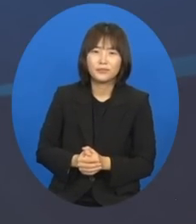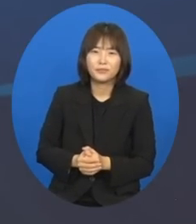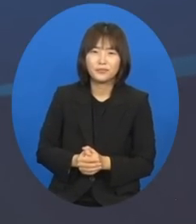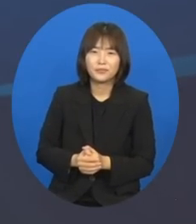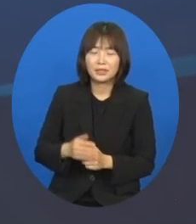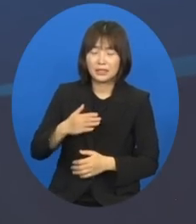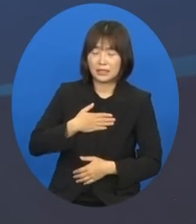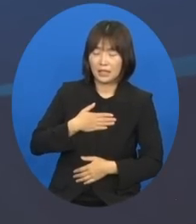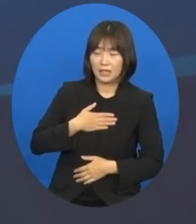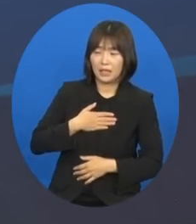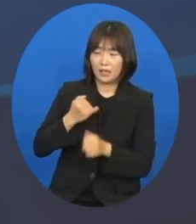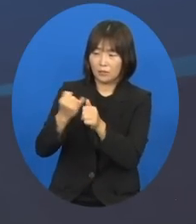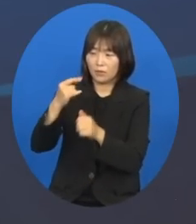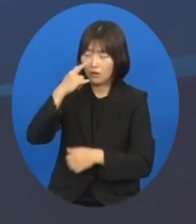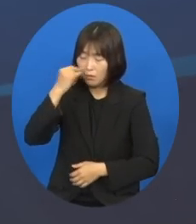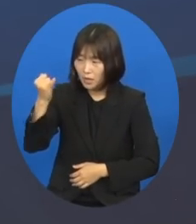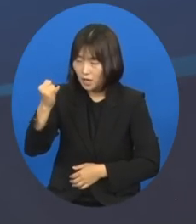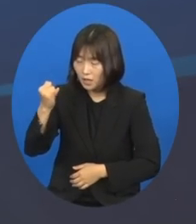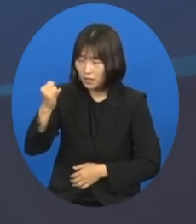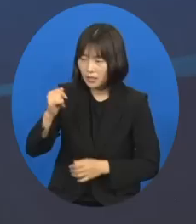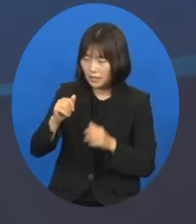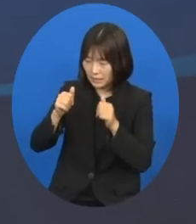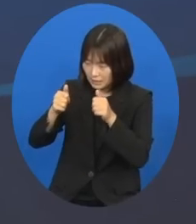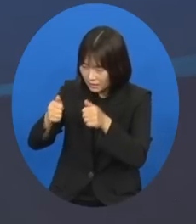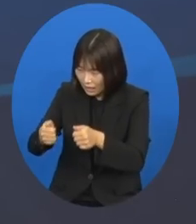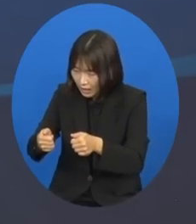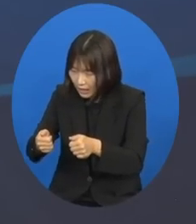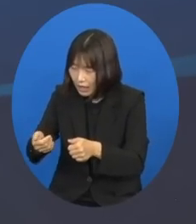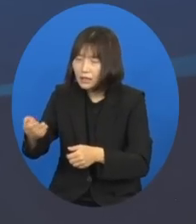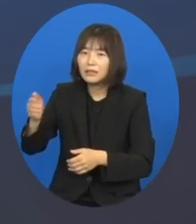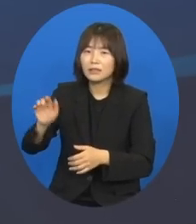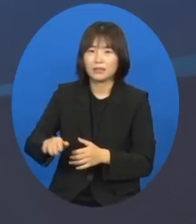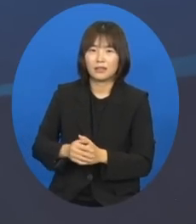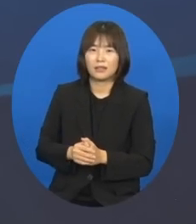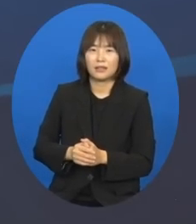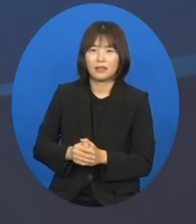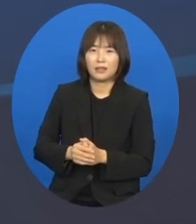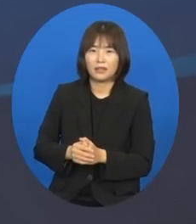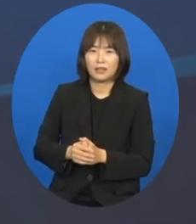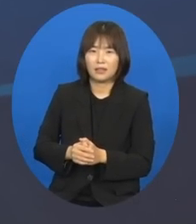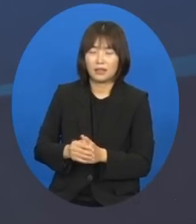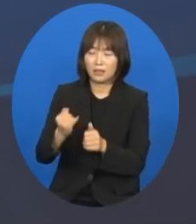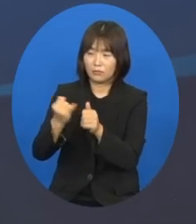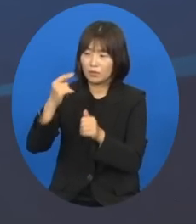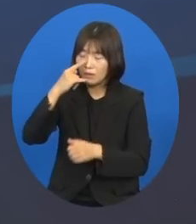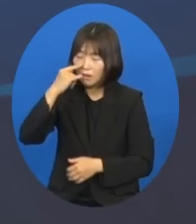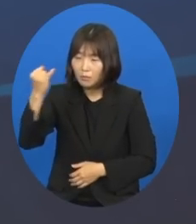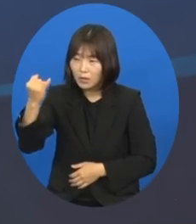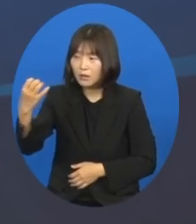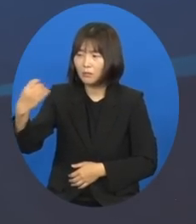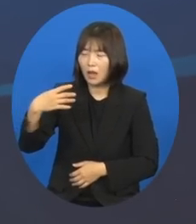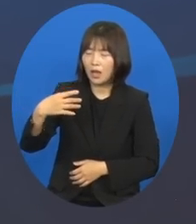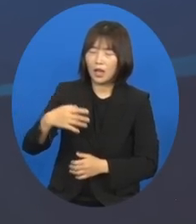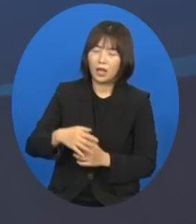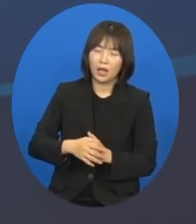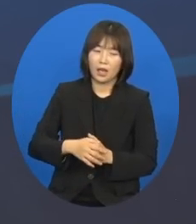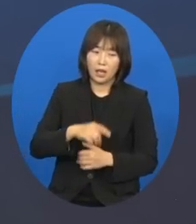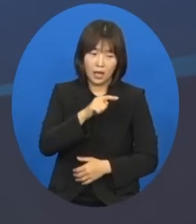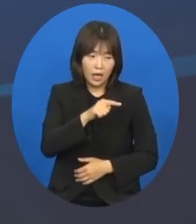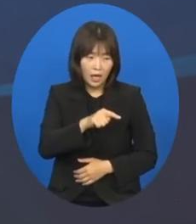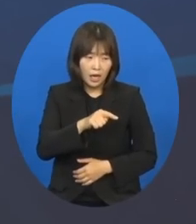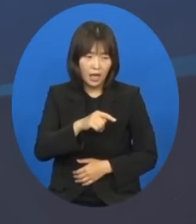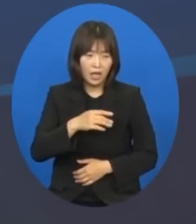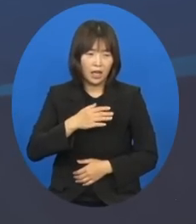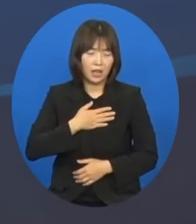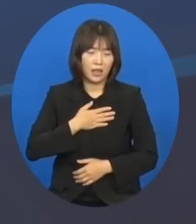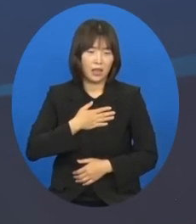새벽락입니다 하고는 저를 드렸더니만 세상 희한한 일도 다 있네 자네는 내 사위 될